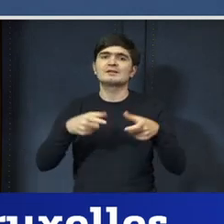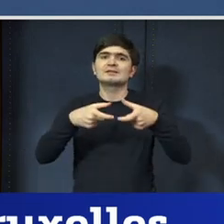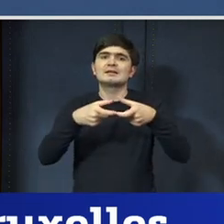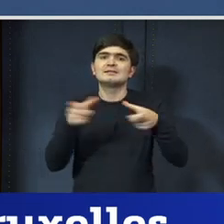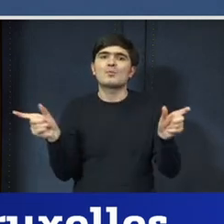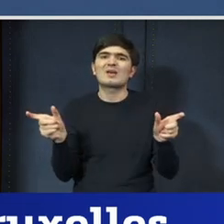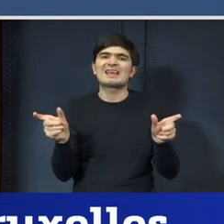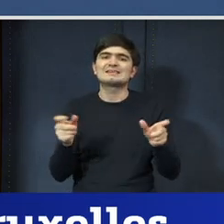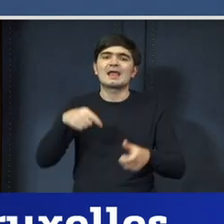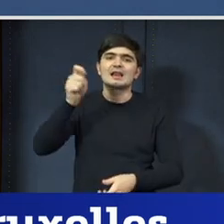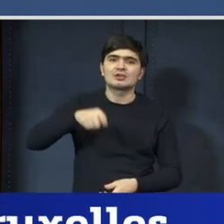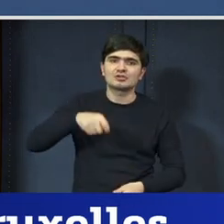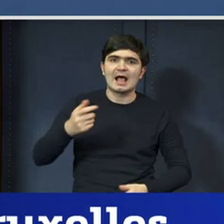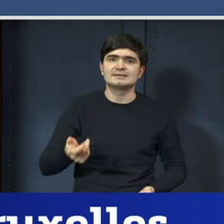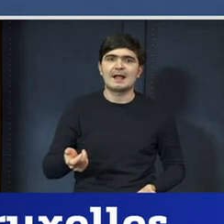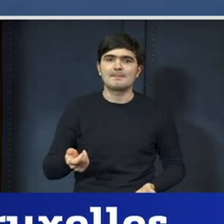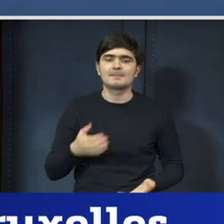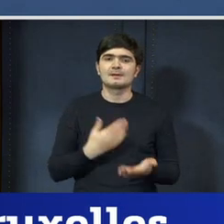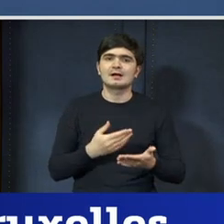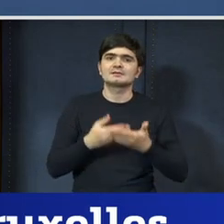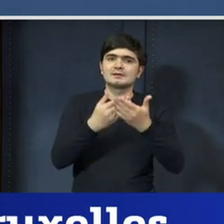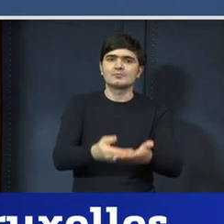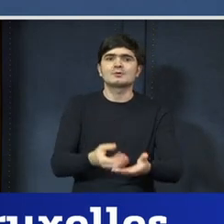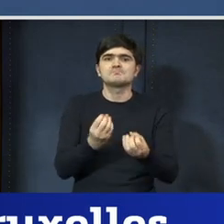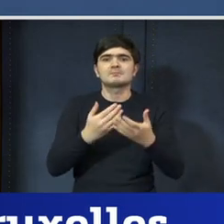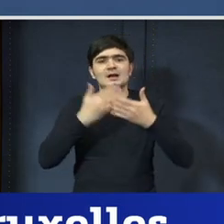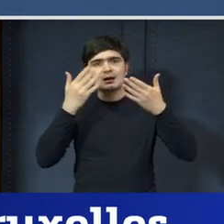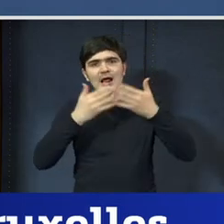licitația care deja este lansată. Se depun clarificările acolo și în curând se vor depune